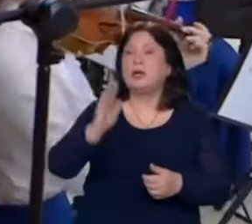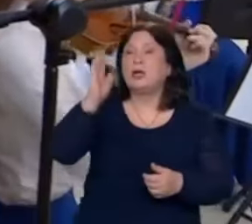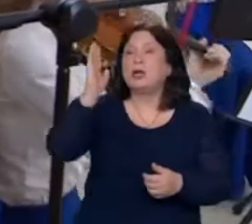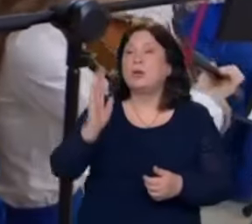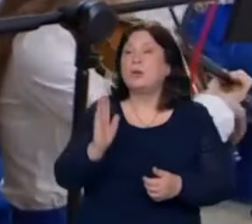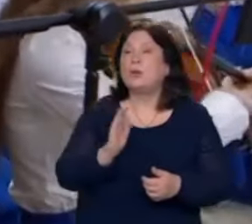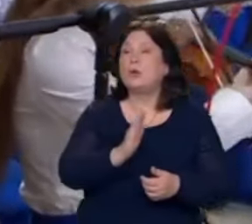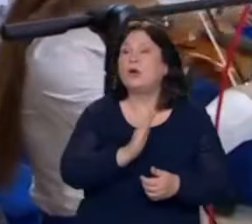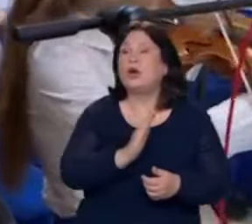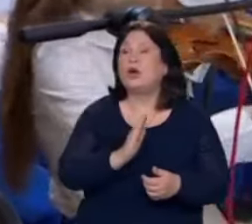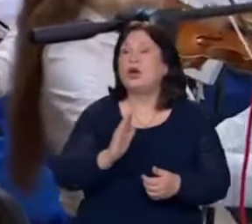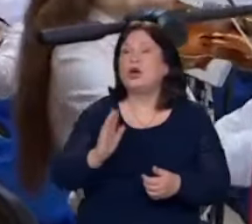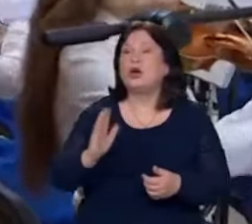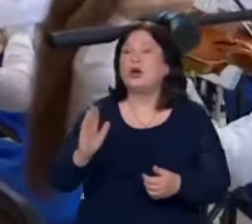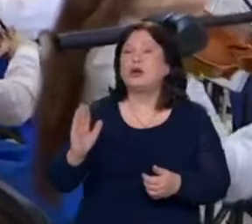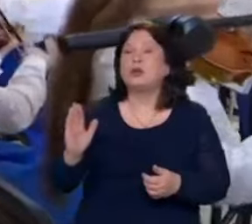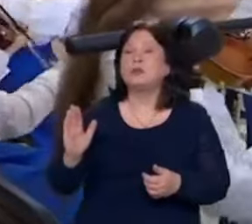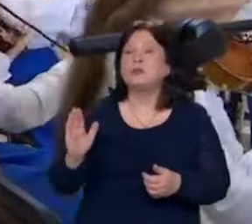wysokości